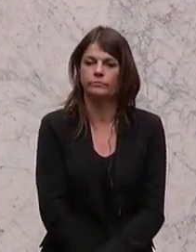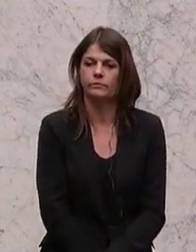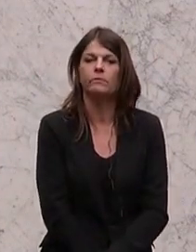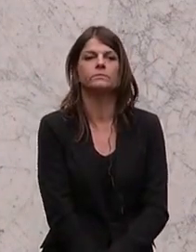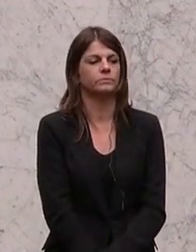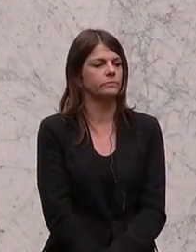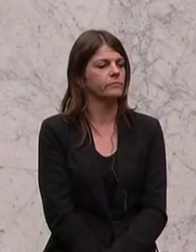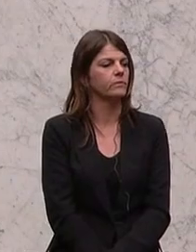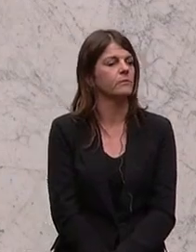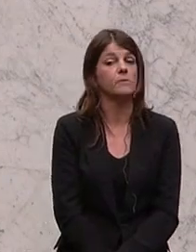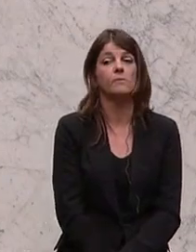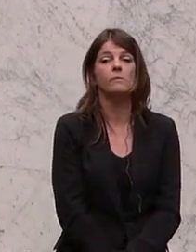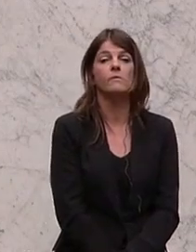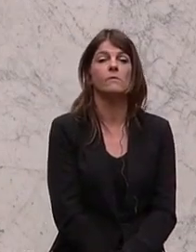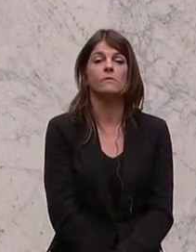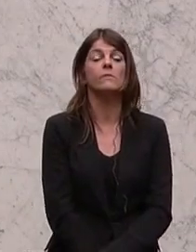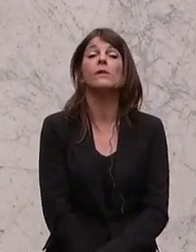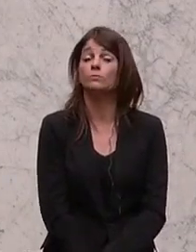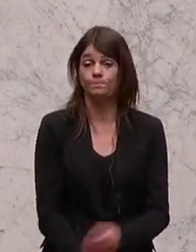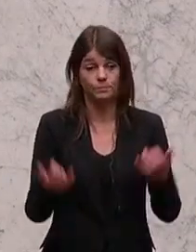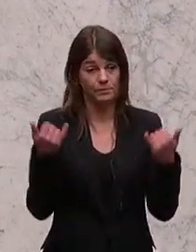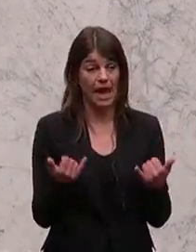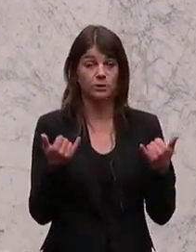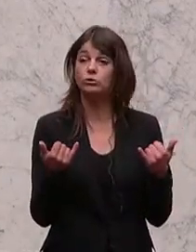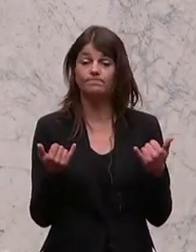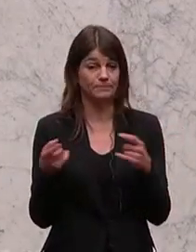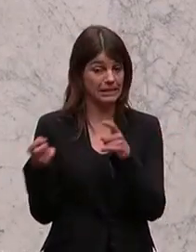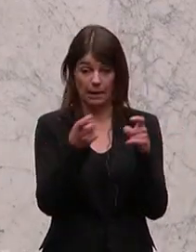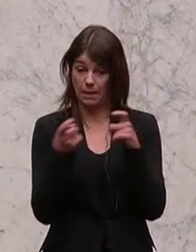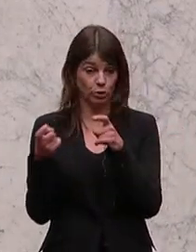Erwin Breiner von der SPÖ mit einer tatsächlichen Berichtigung.